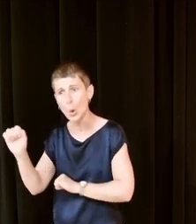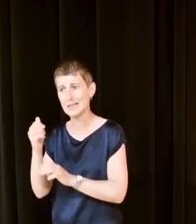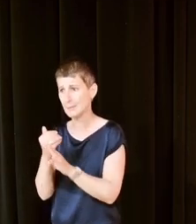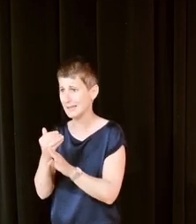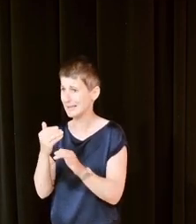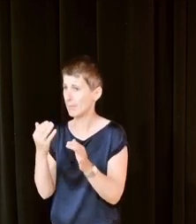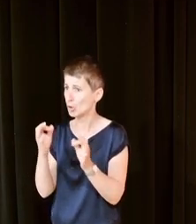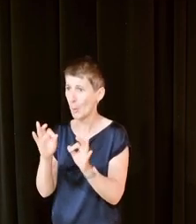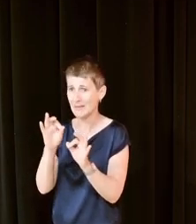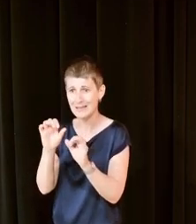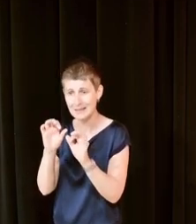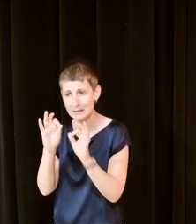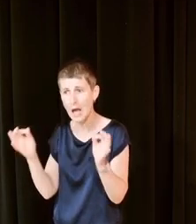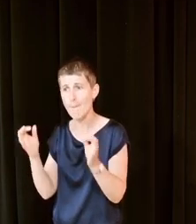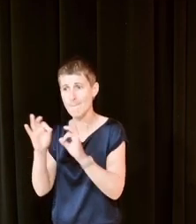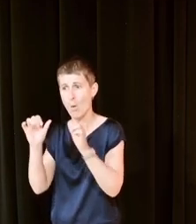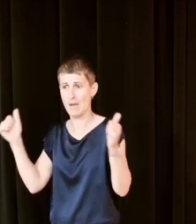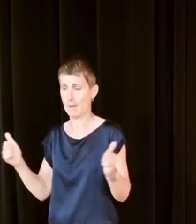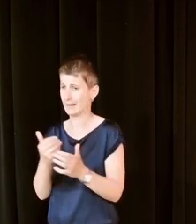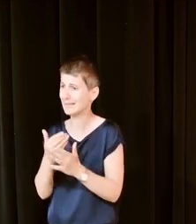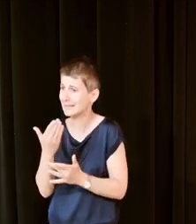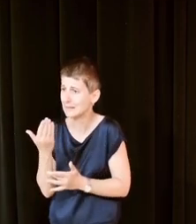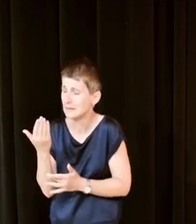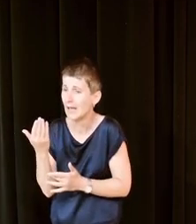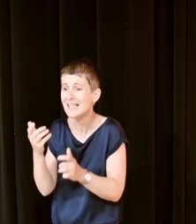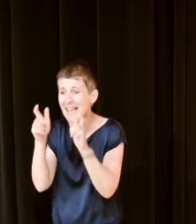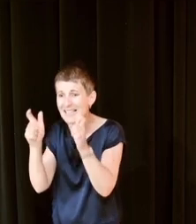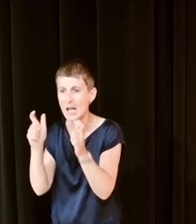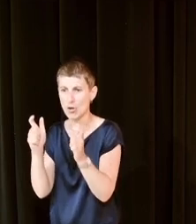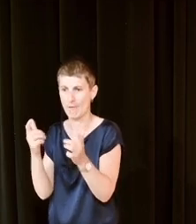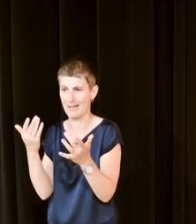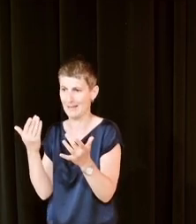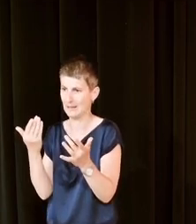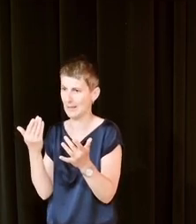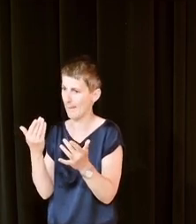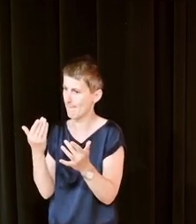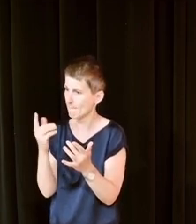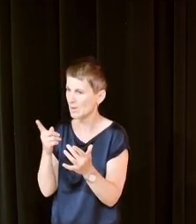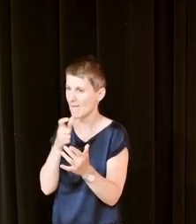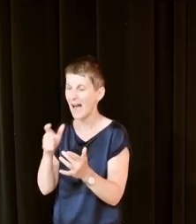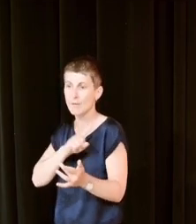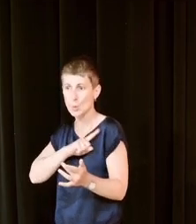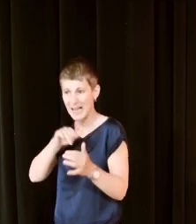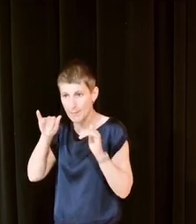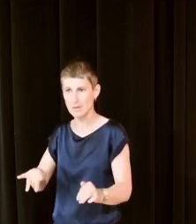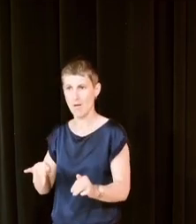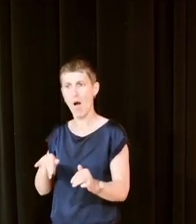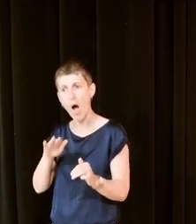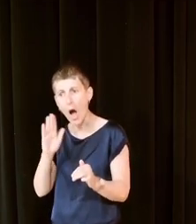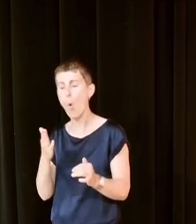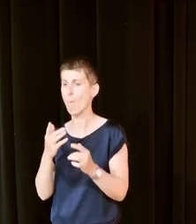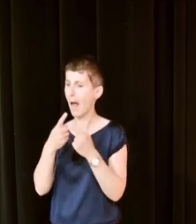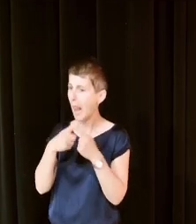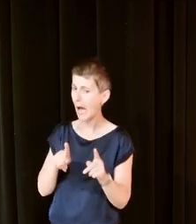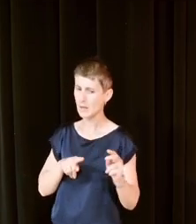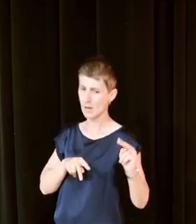sein? Und tun das. Das heißt, wir haben eine gesellschaftliche Verantwortung, uns selbst gegenüber auch Dinge sozusagen zu betreiben,